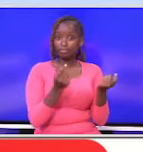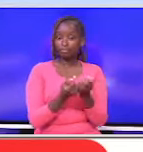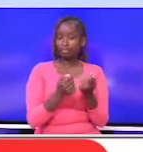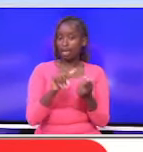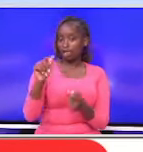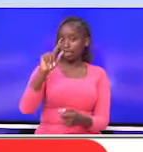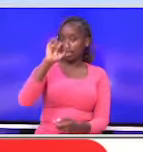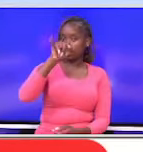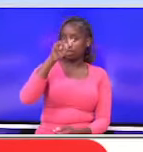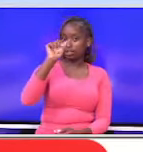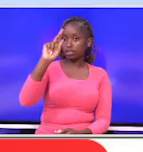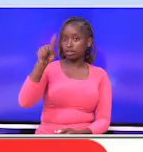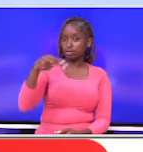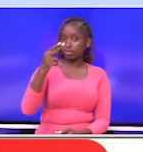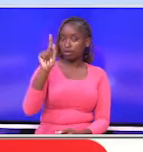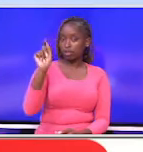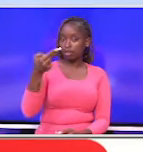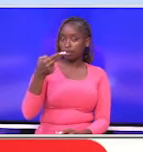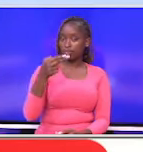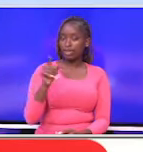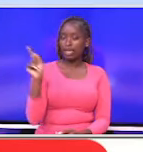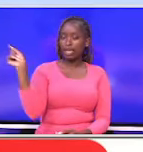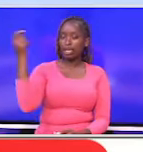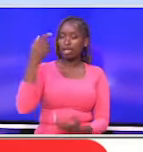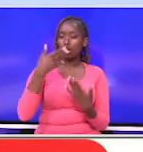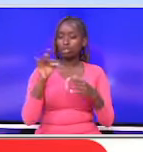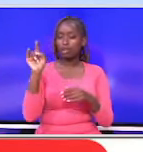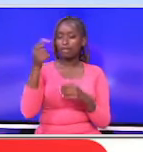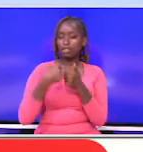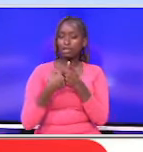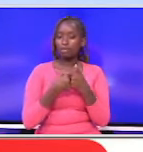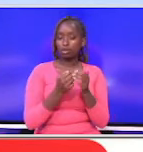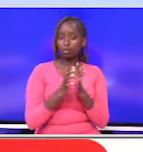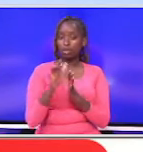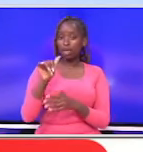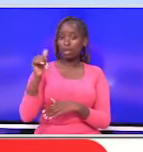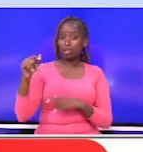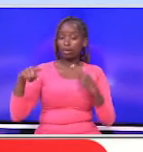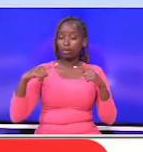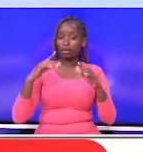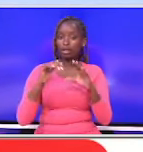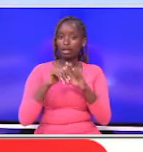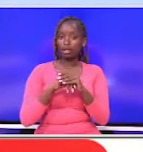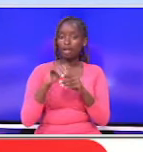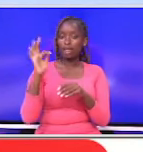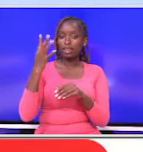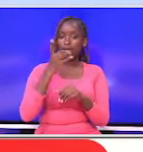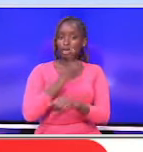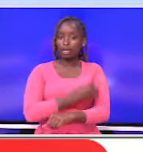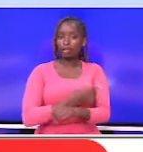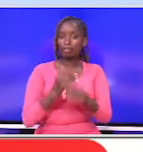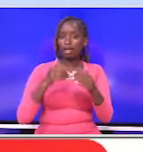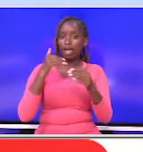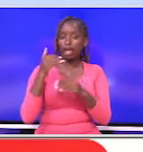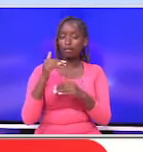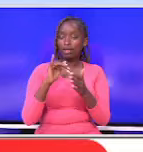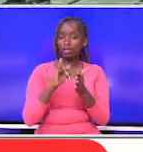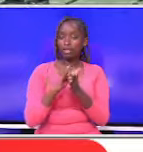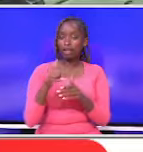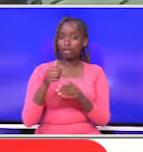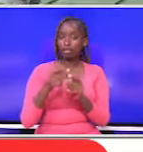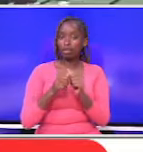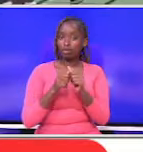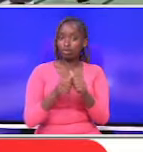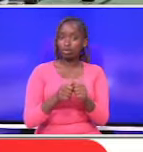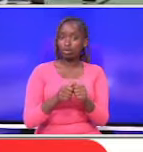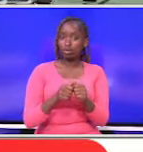ba. Kenya ilipoteza mechi yake ya kwanza dhidi ya mabingwa Brazil siku ya Jumatatu. Baada ya mechi ya leo usiku, Malkia Strikers